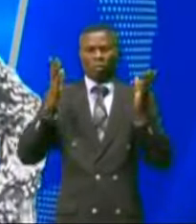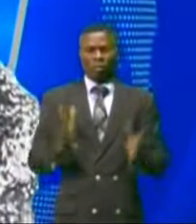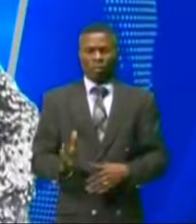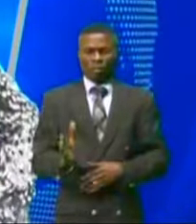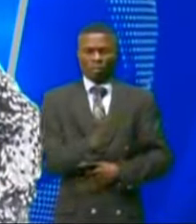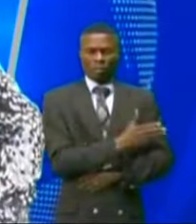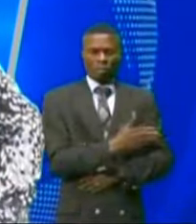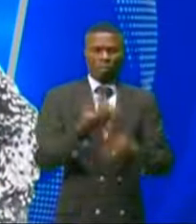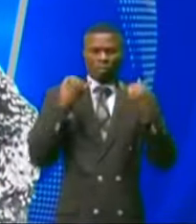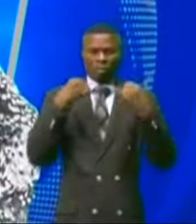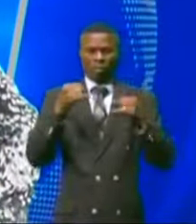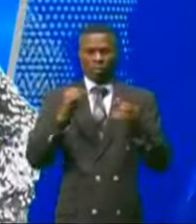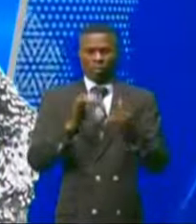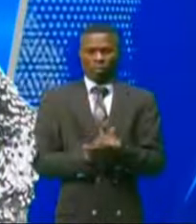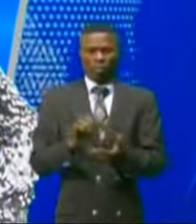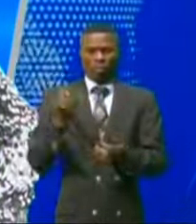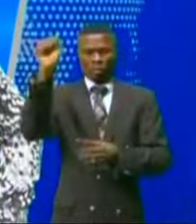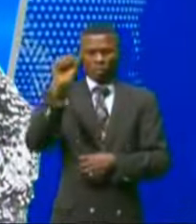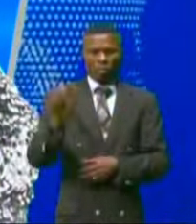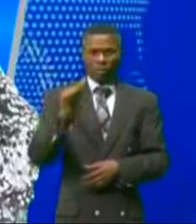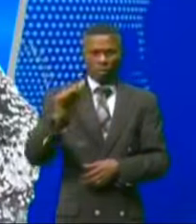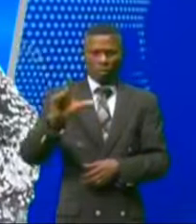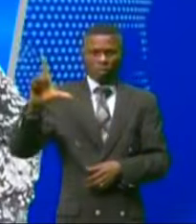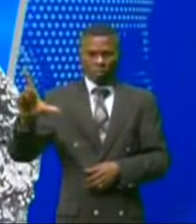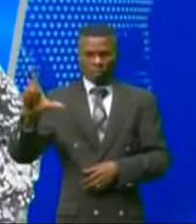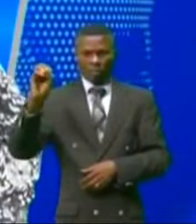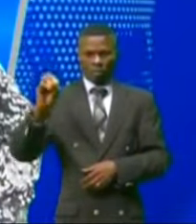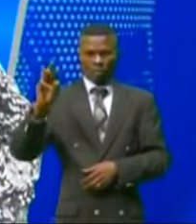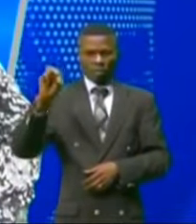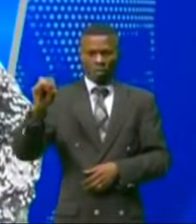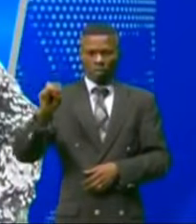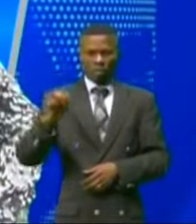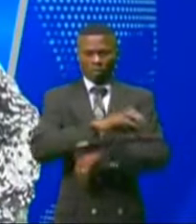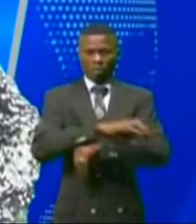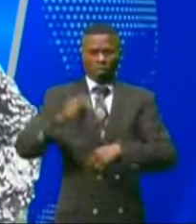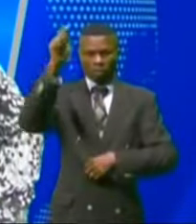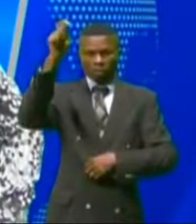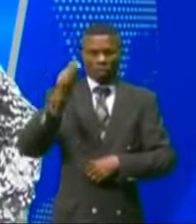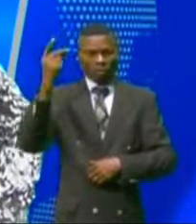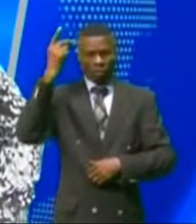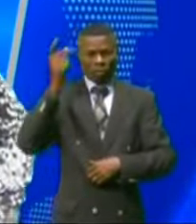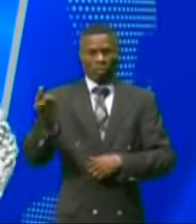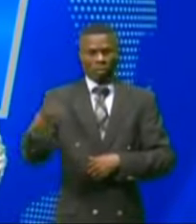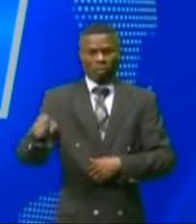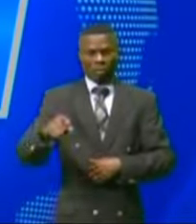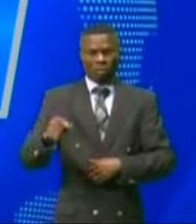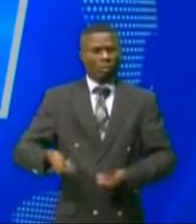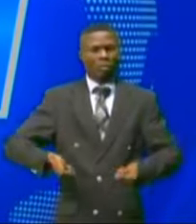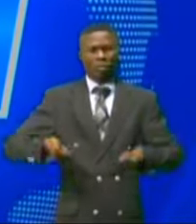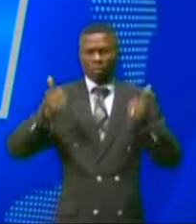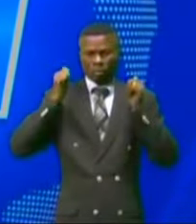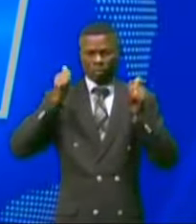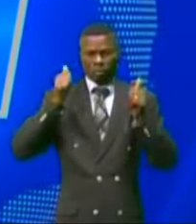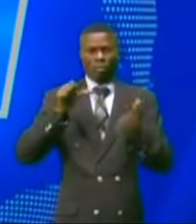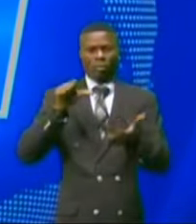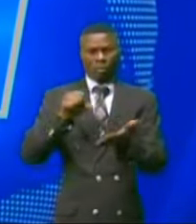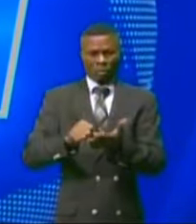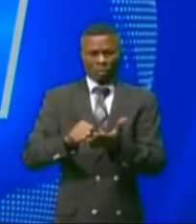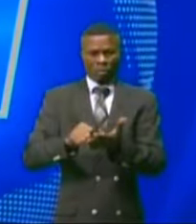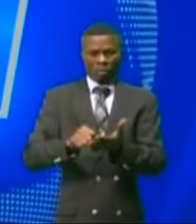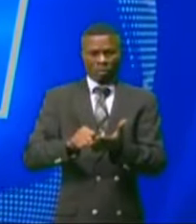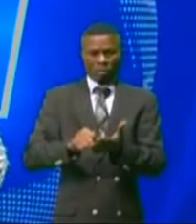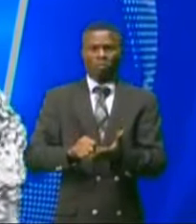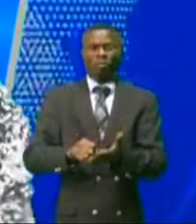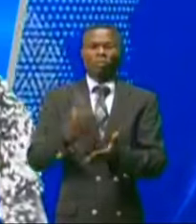Autre actualité, affaire Salomon Idi Kalonda Ndela. La cour militaire de Kinshasa Gombe a rejeté la énième requête de sa mise